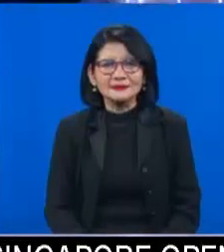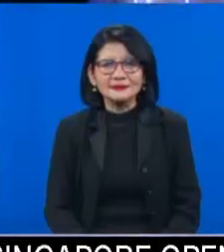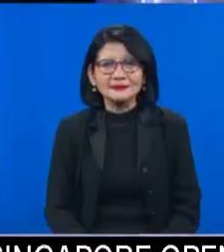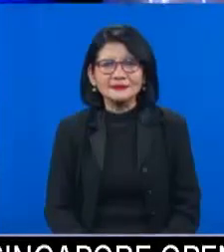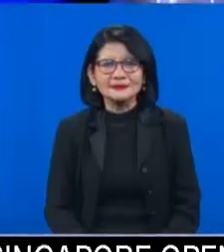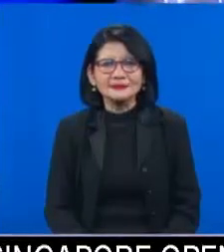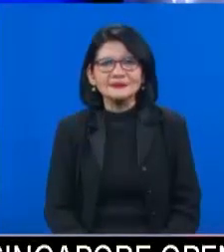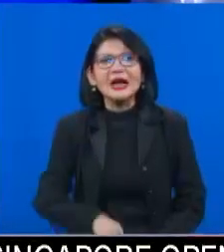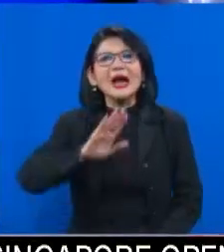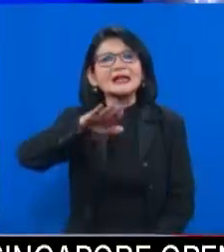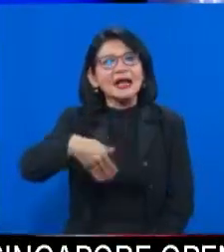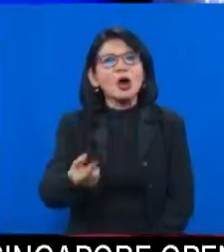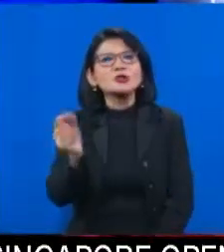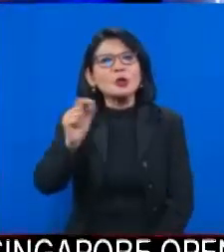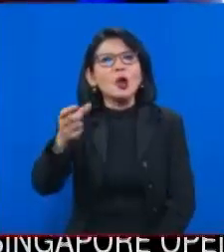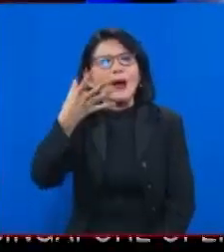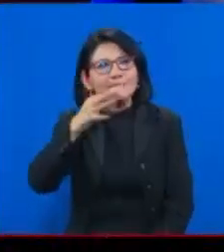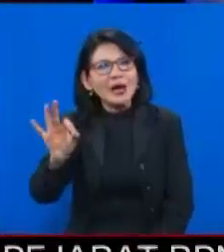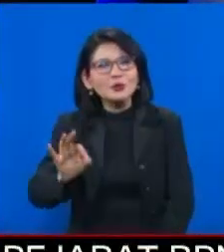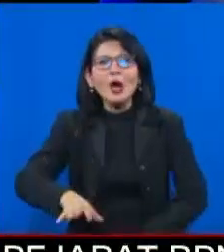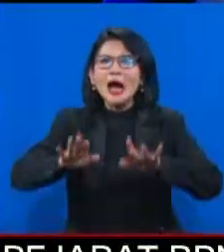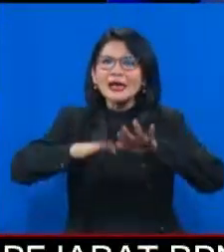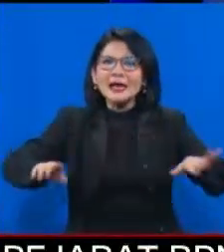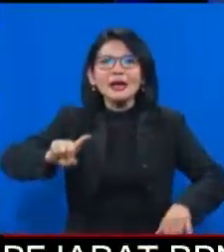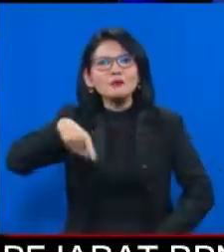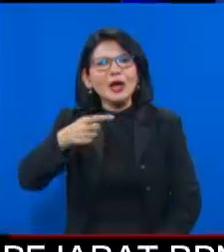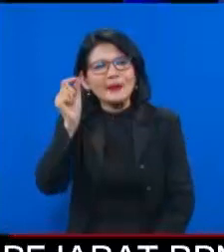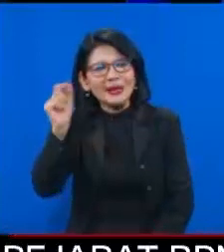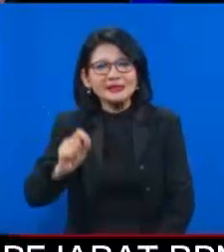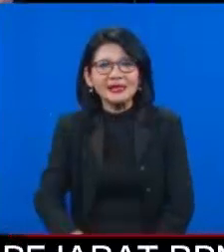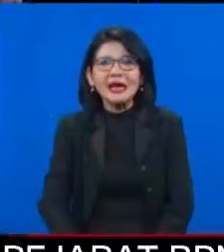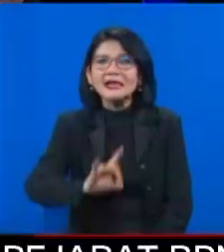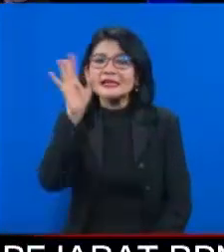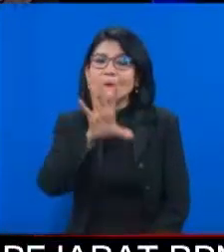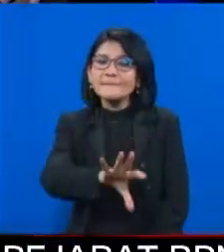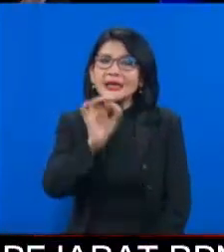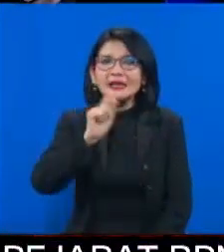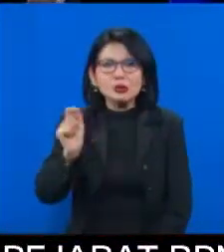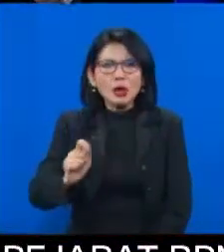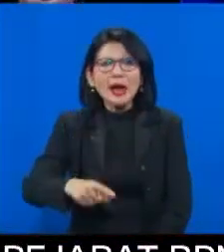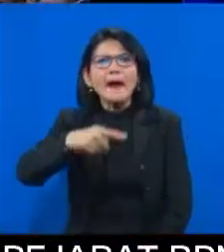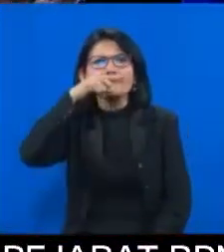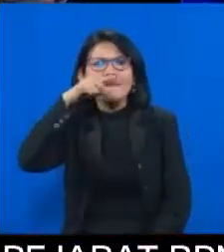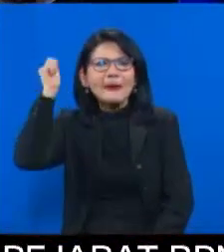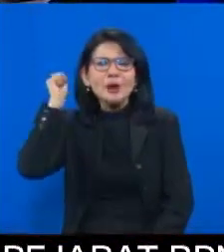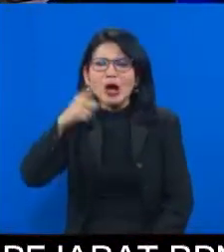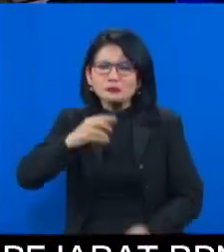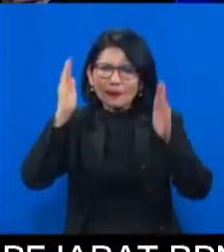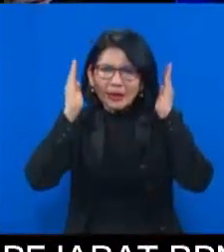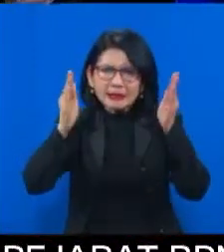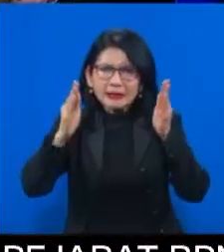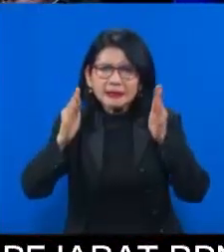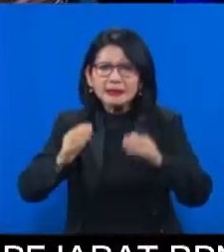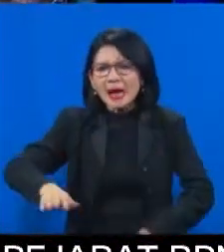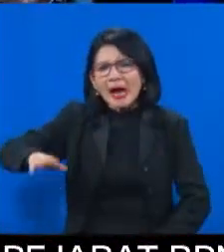Memasuki tahun ajaran baru, anak-anak akan segera kembali belajar di sekolah. Tidak hanya pilihan sekolah, orang tua juga harus memperhatikan faktor kesiapan